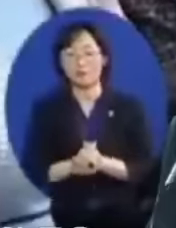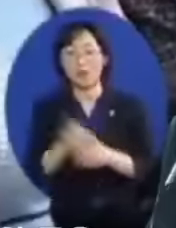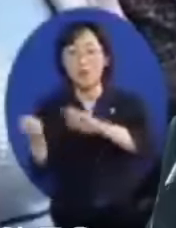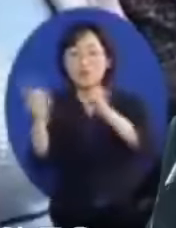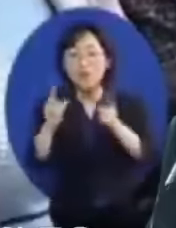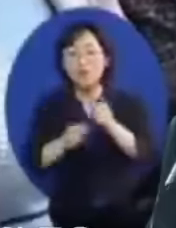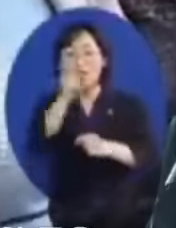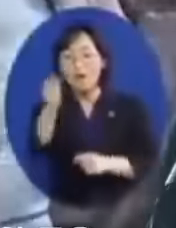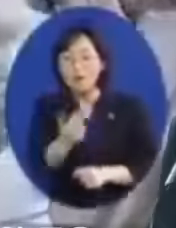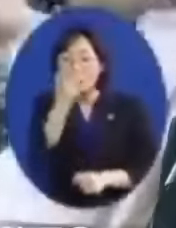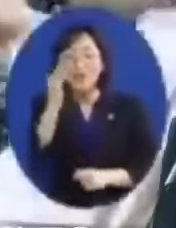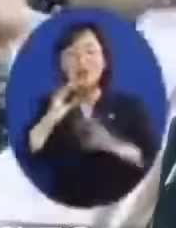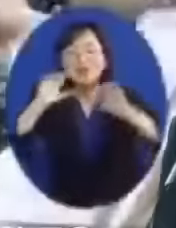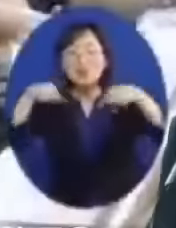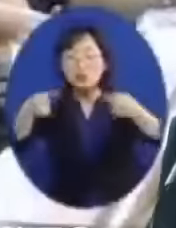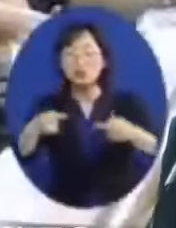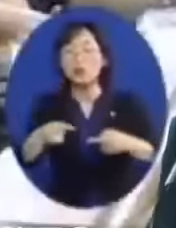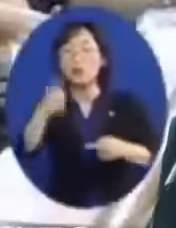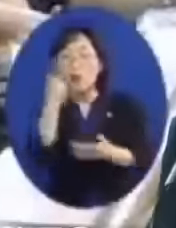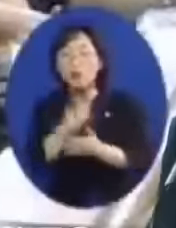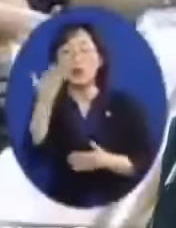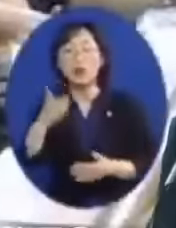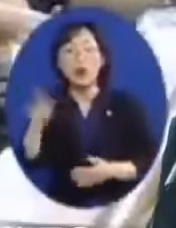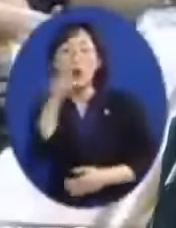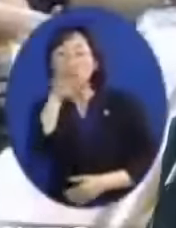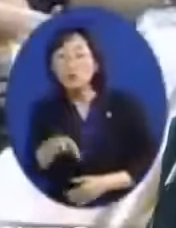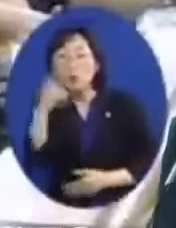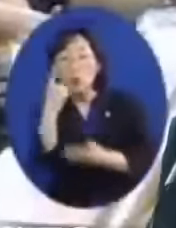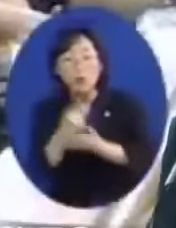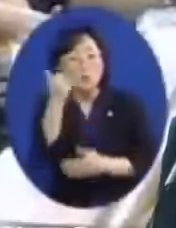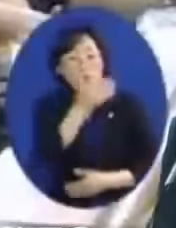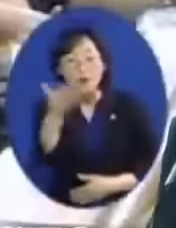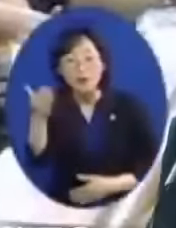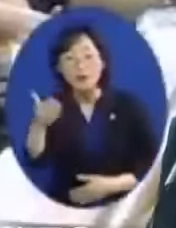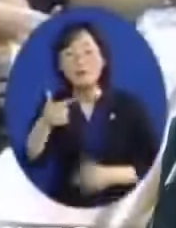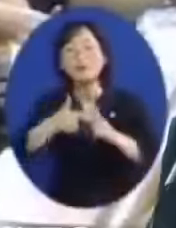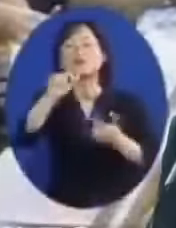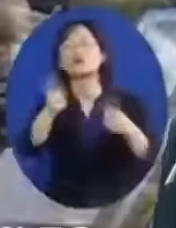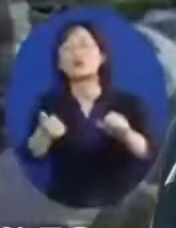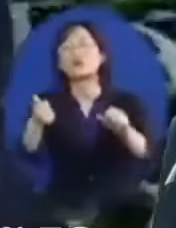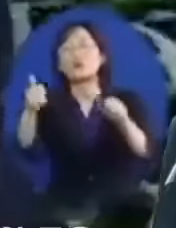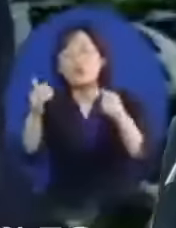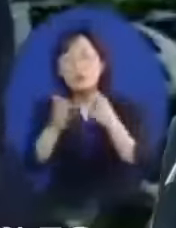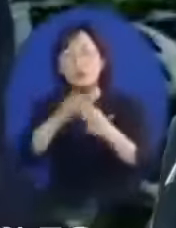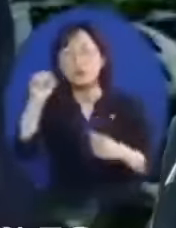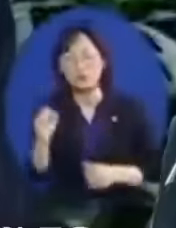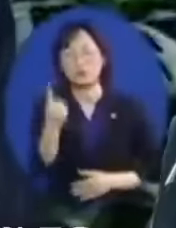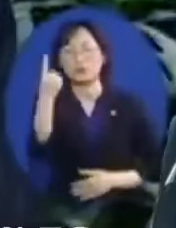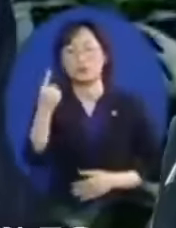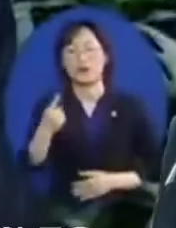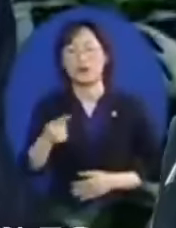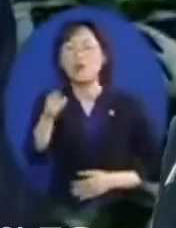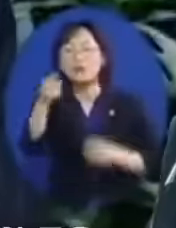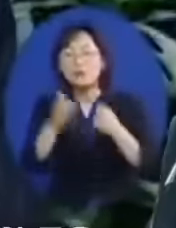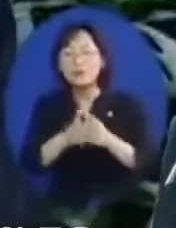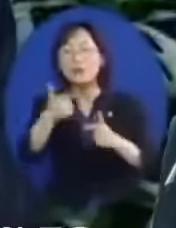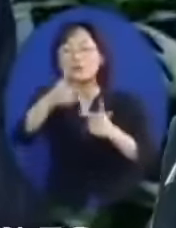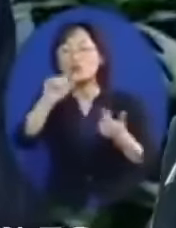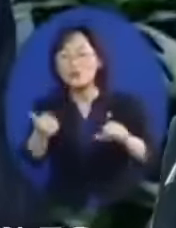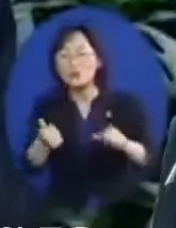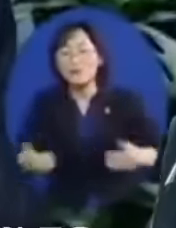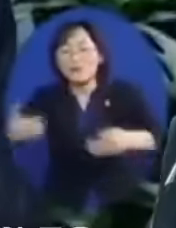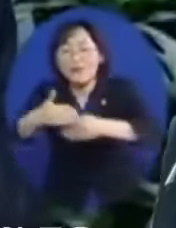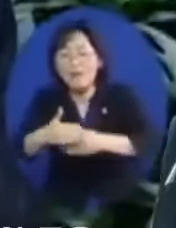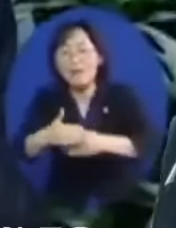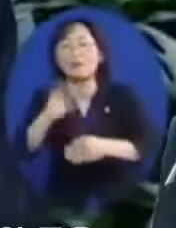부활 영생 천국이 와야 되는 것입니다. 어디에서 온 것입니까? 예수의 죽음에서 오는 것입니다. 그러므로 예수의 죽음을